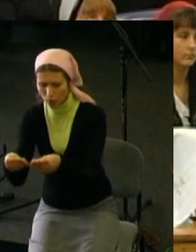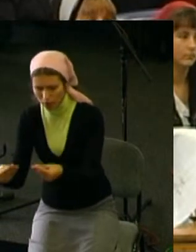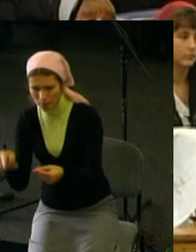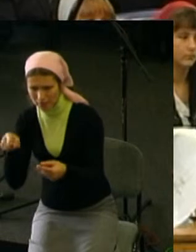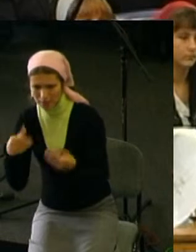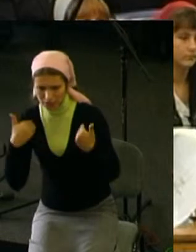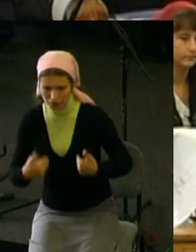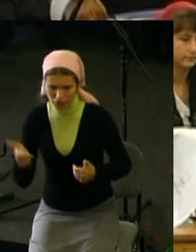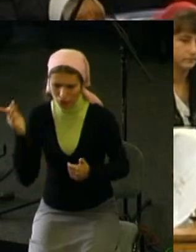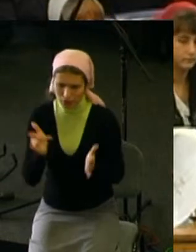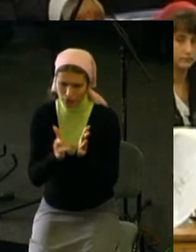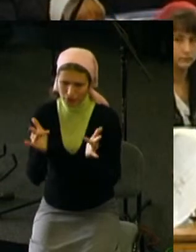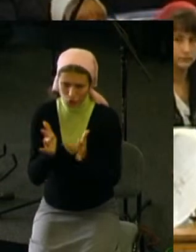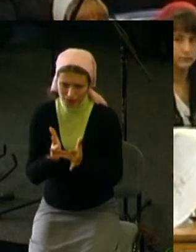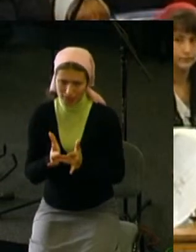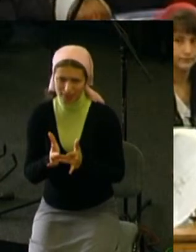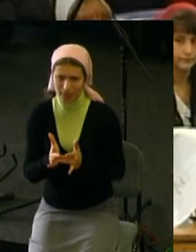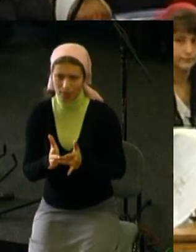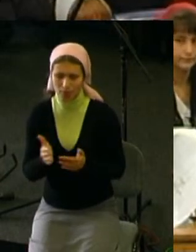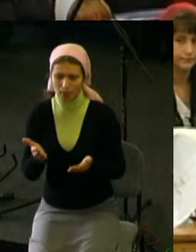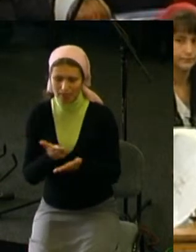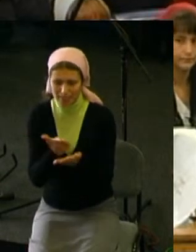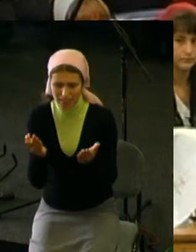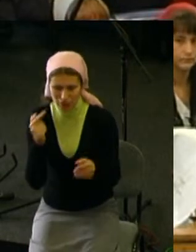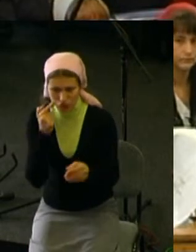це тіло Господа Ісуса Христа